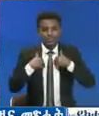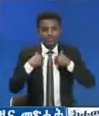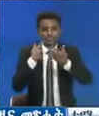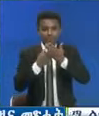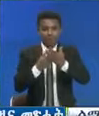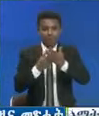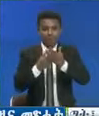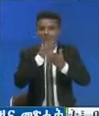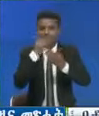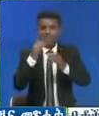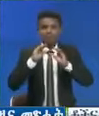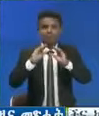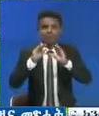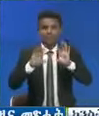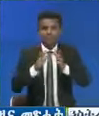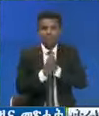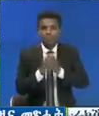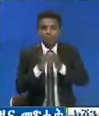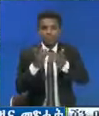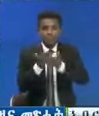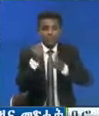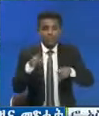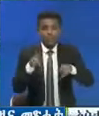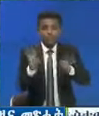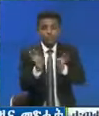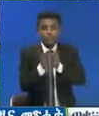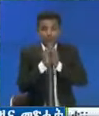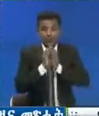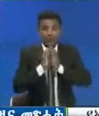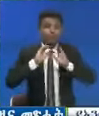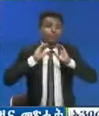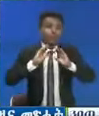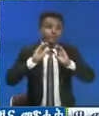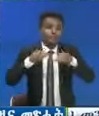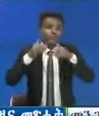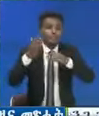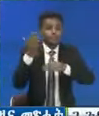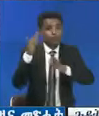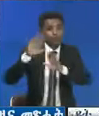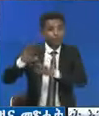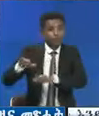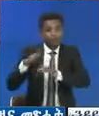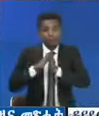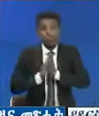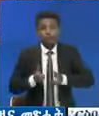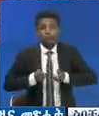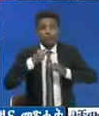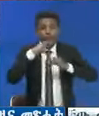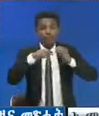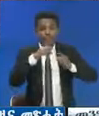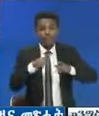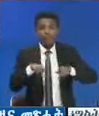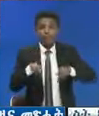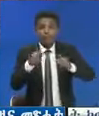እየተሰጠ ነው ያለ። ከዚህ በፊት አርሶ አደሮችን በመሰብሰብና በማስተማር የአመራረት ትምህርት ይሰጥ የነበረውን በመተው በአርሶ አደሩ መኖሪያ አካባቢና በየማሳቸው